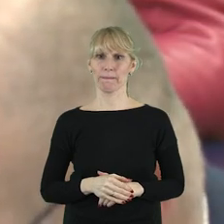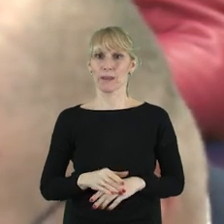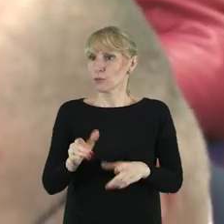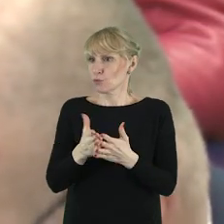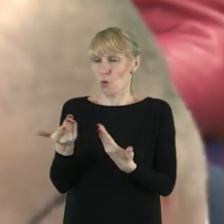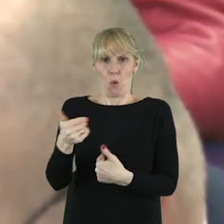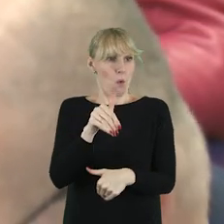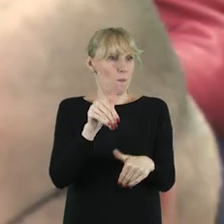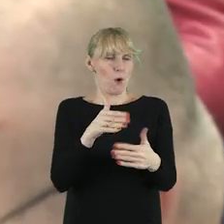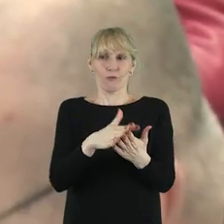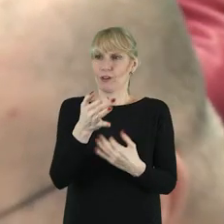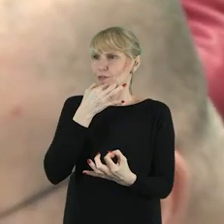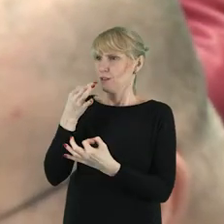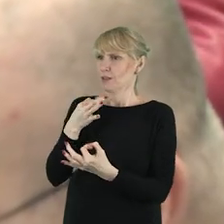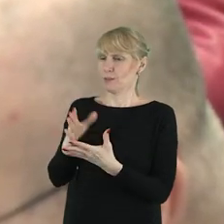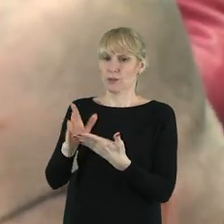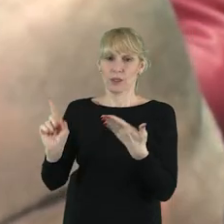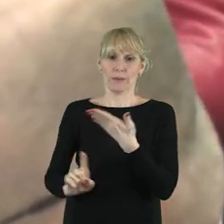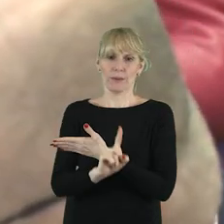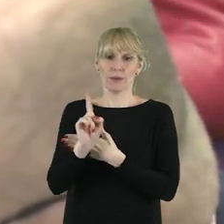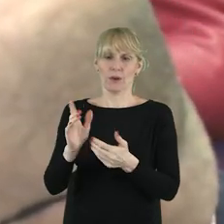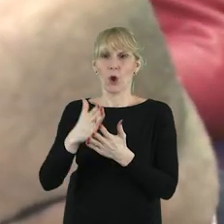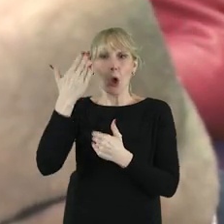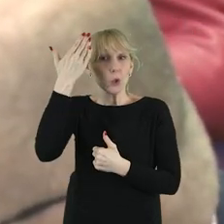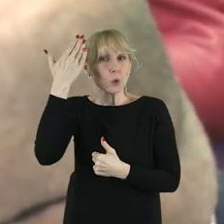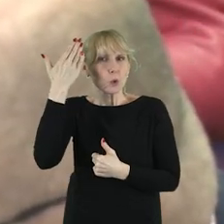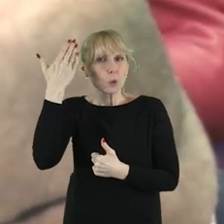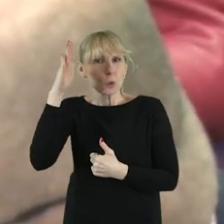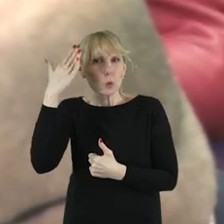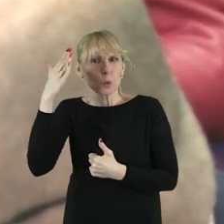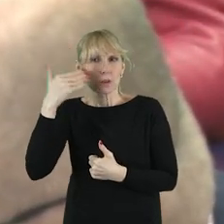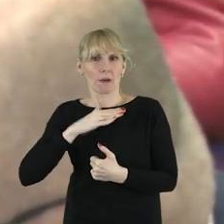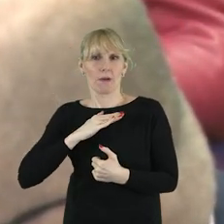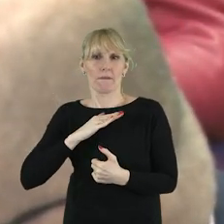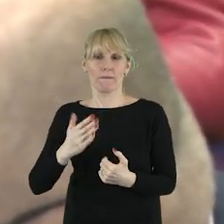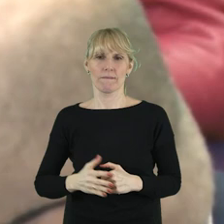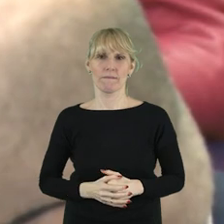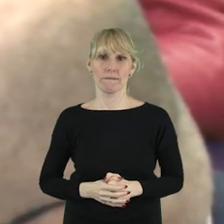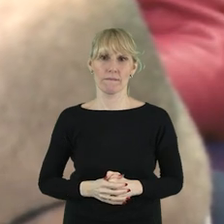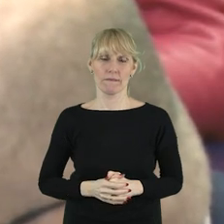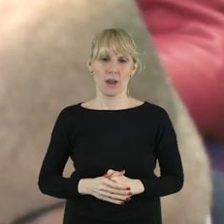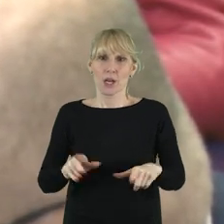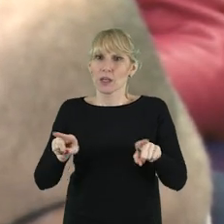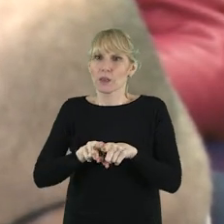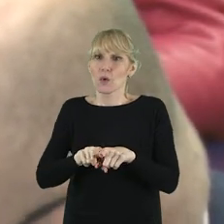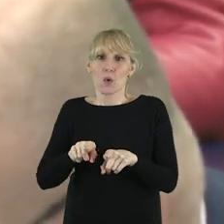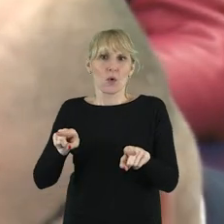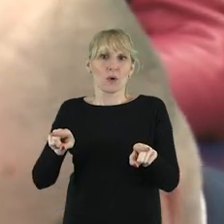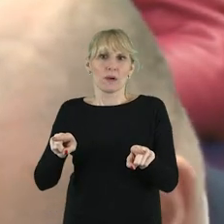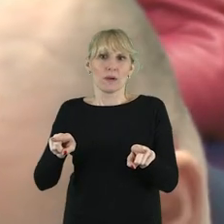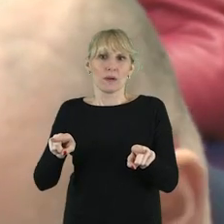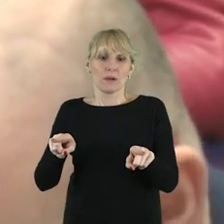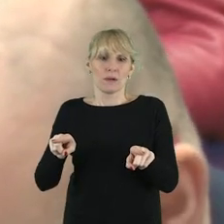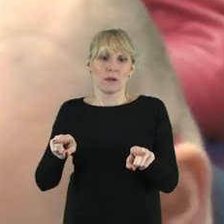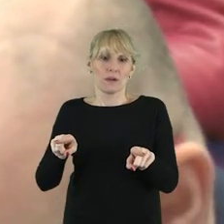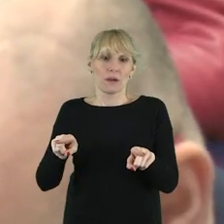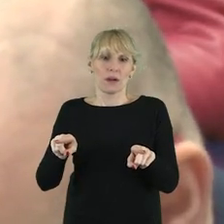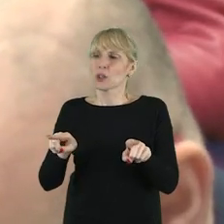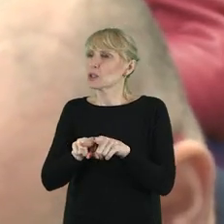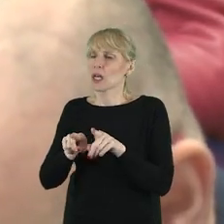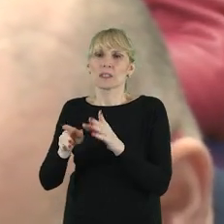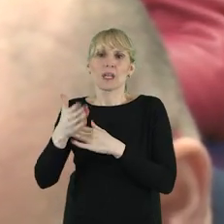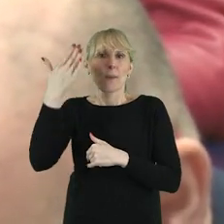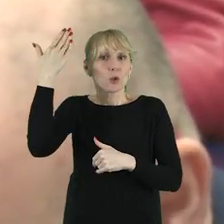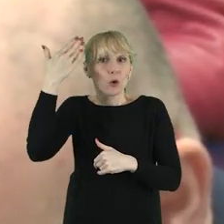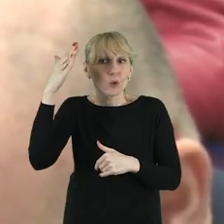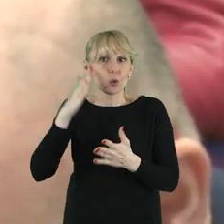zduńskowolskiego. Być może ona korzystała z takiej pomocy lub ktoś jej znajomych z rodziny